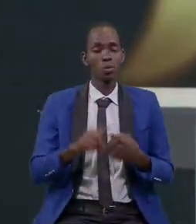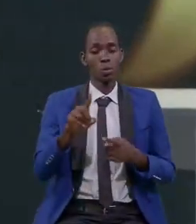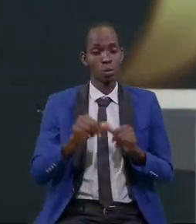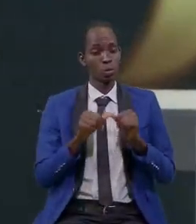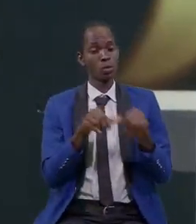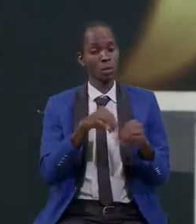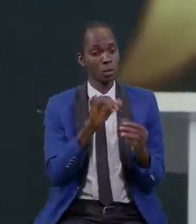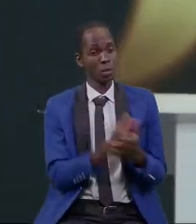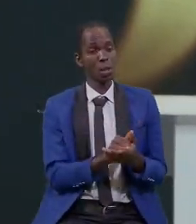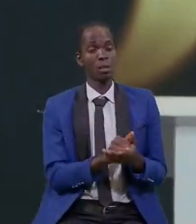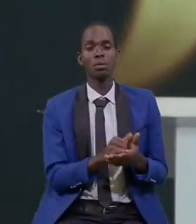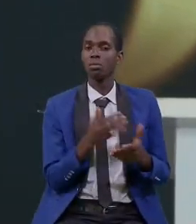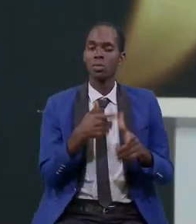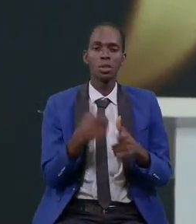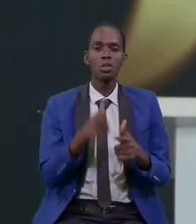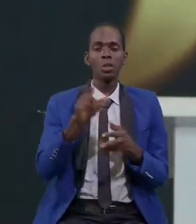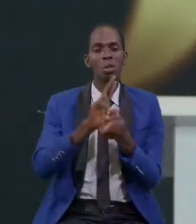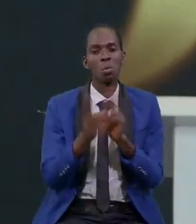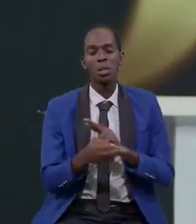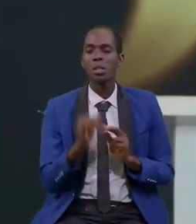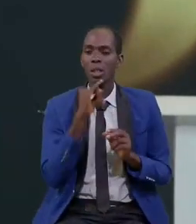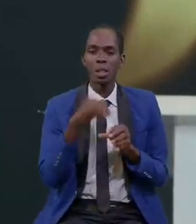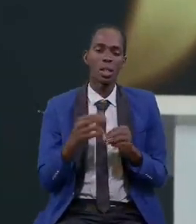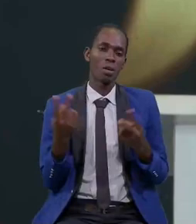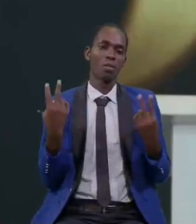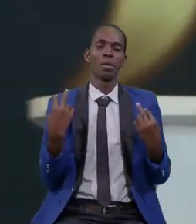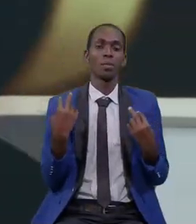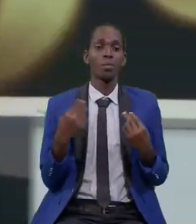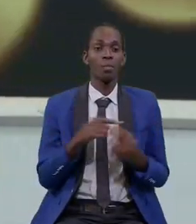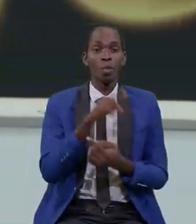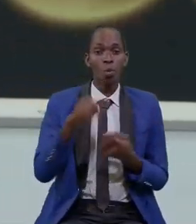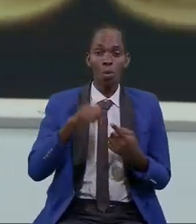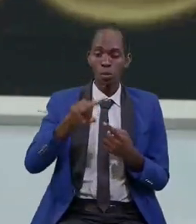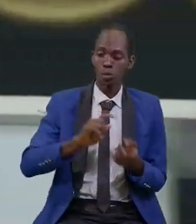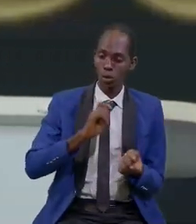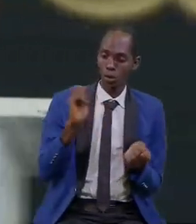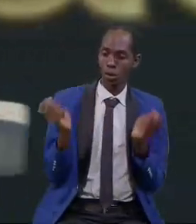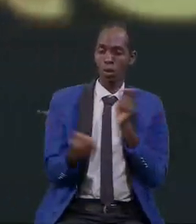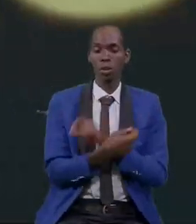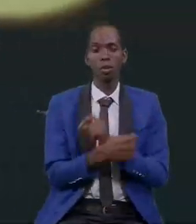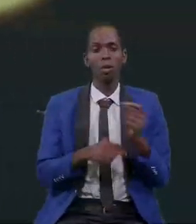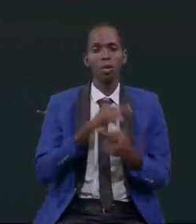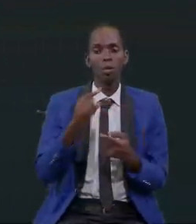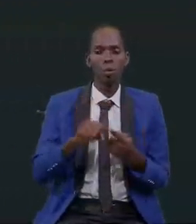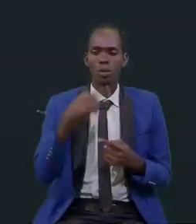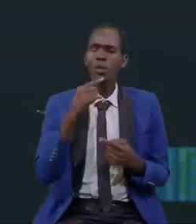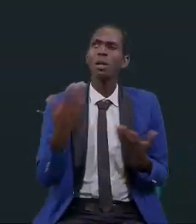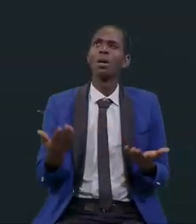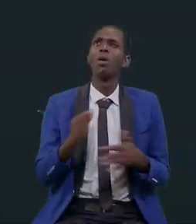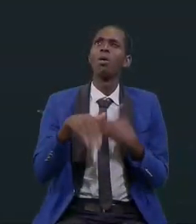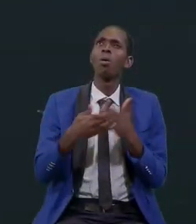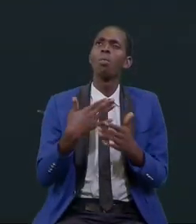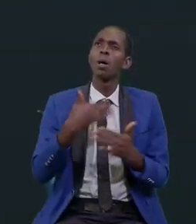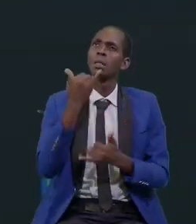la repentance n'a aucun sens. C'est quand tu te détournes. C'est quand tu dis, tous ces péchés que j'ai faits par le